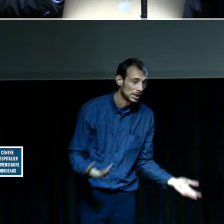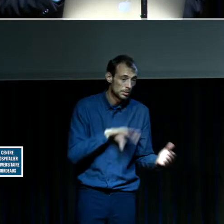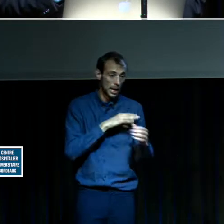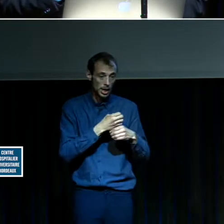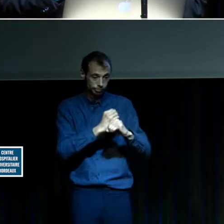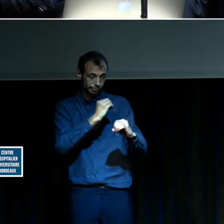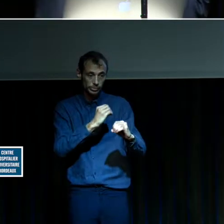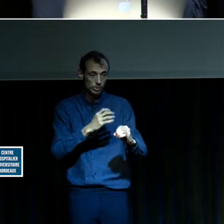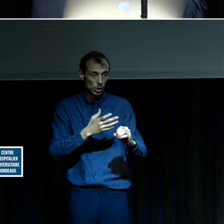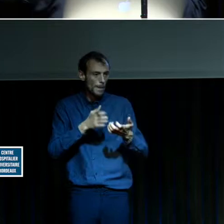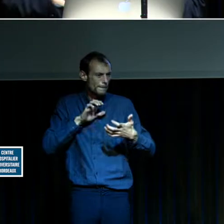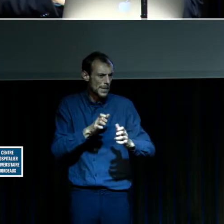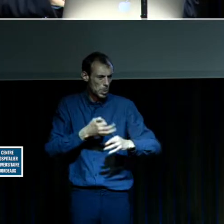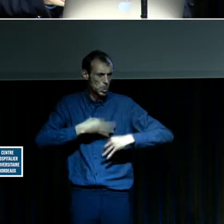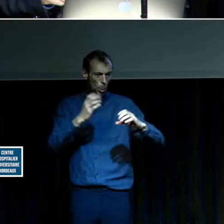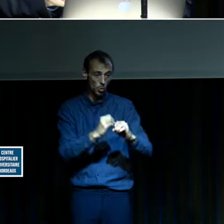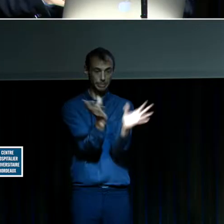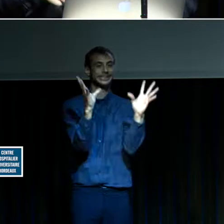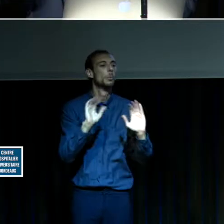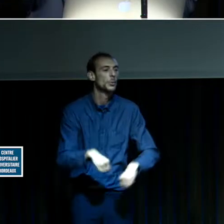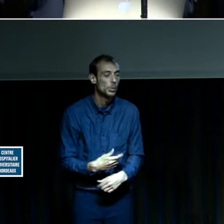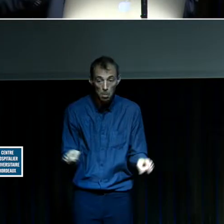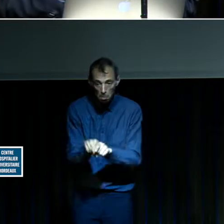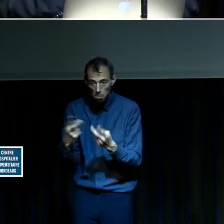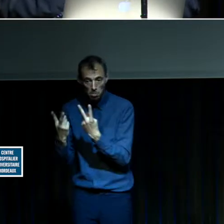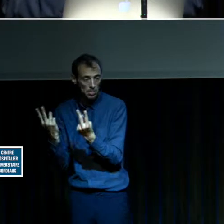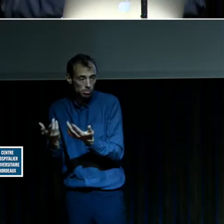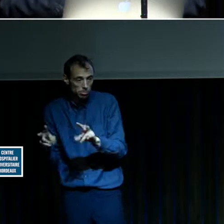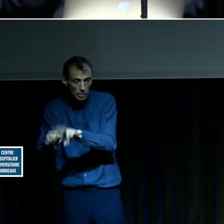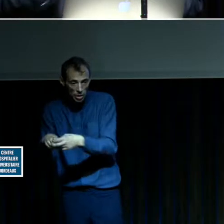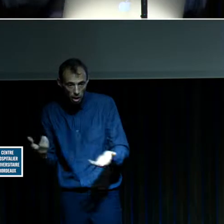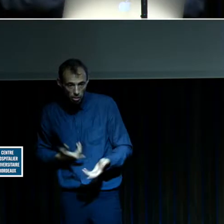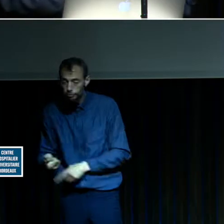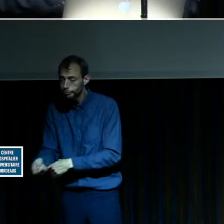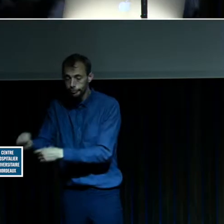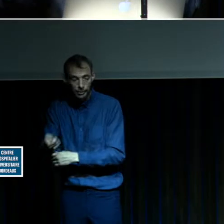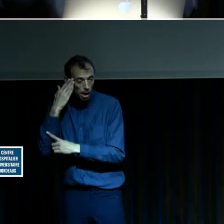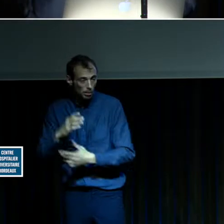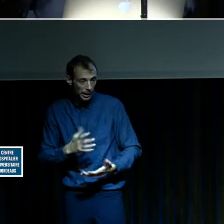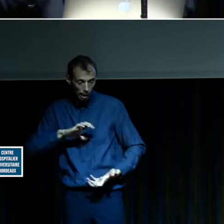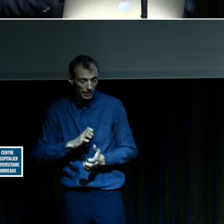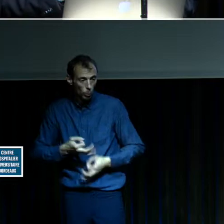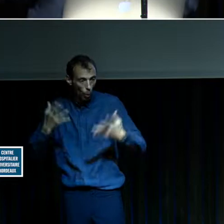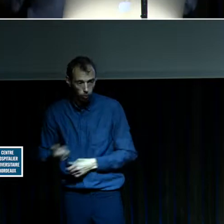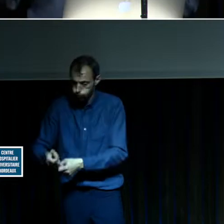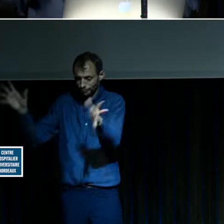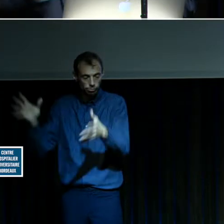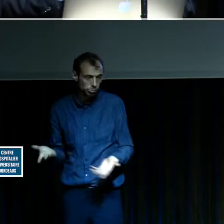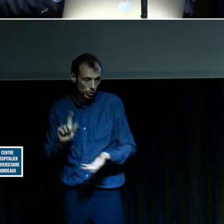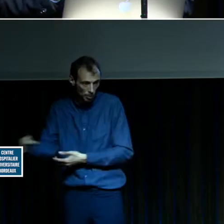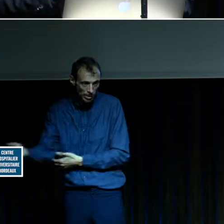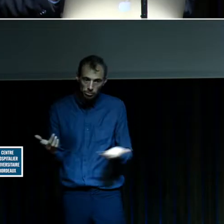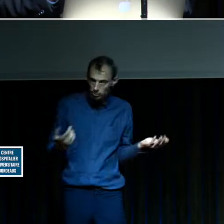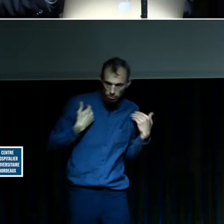le tuyau à se déchirer. Vous mettez trop de pression dans le tuyau d'arrosage du jardin, il va éclater. OK, l'hypertension artérielle, trop de pression dans les artères, expose au